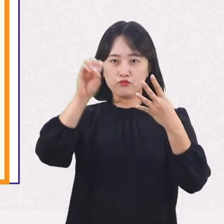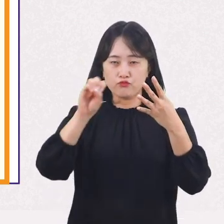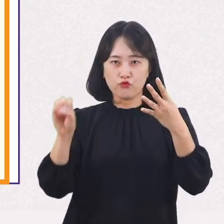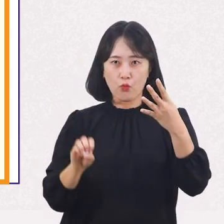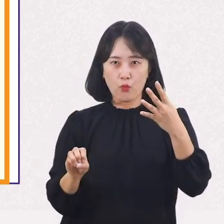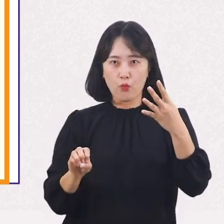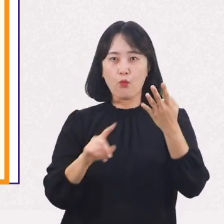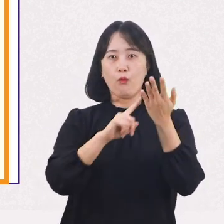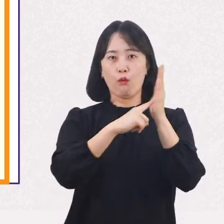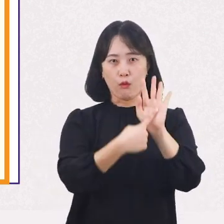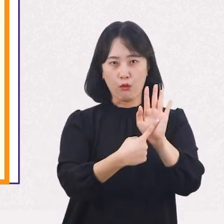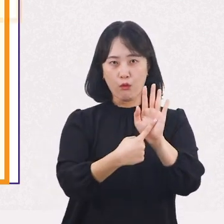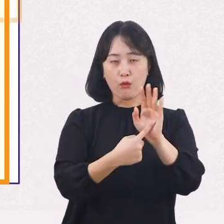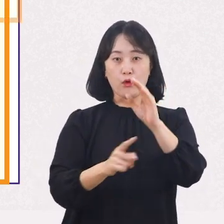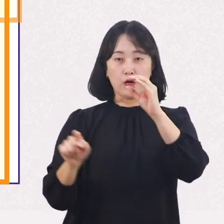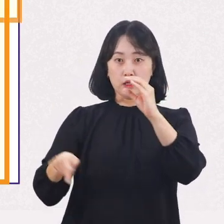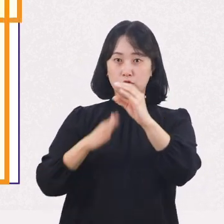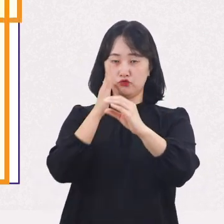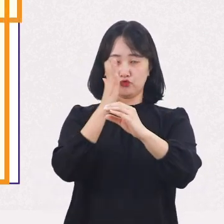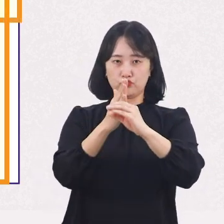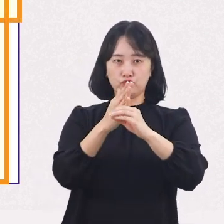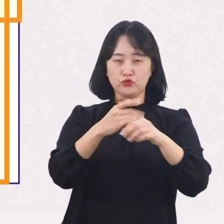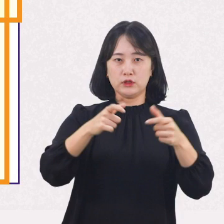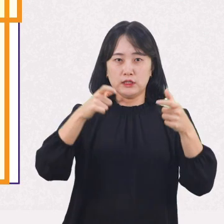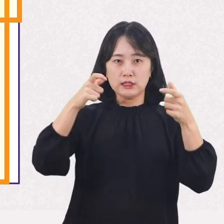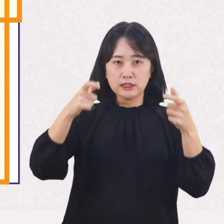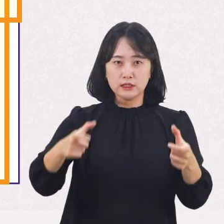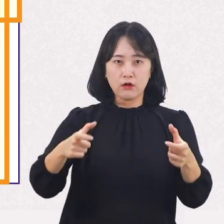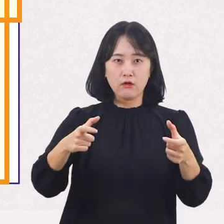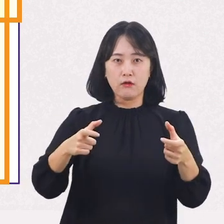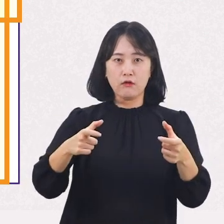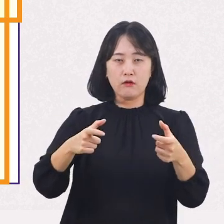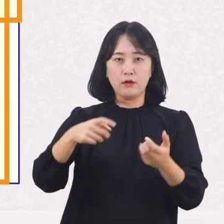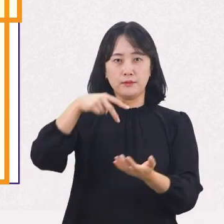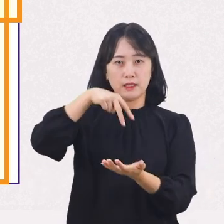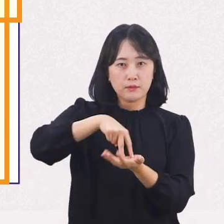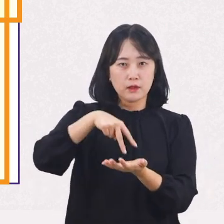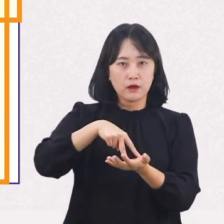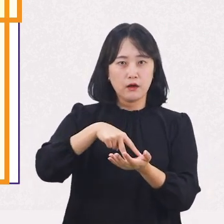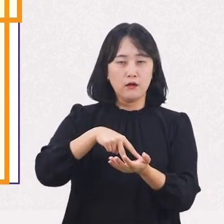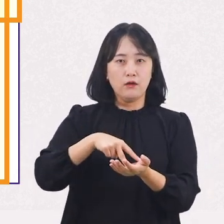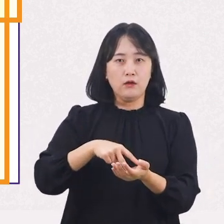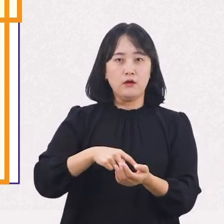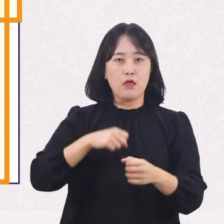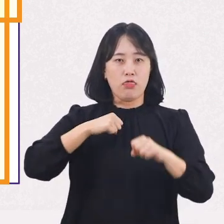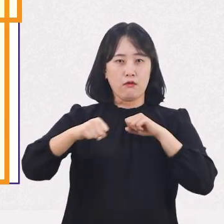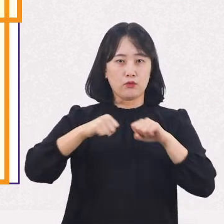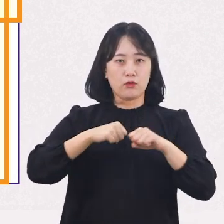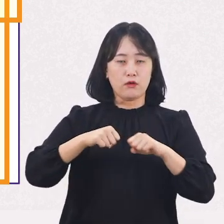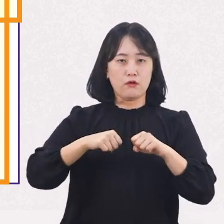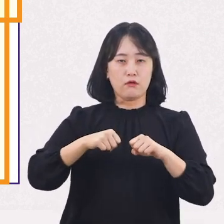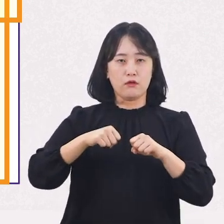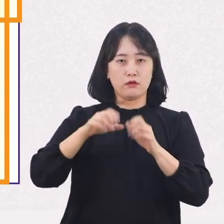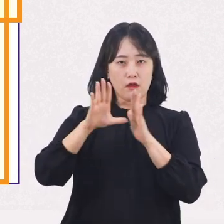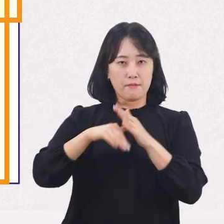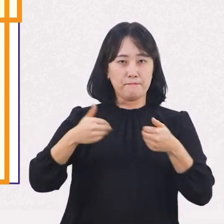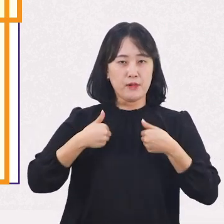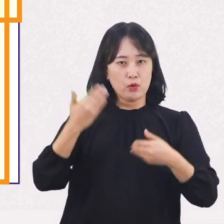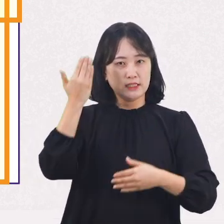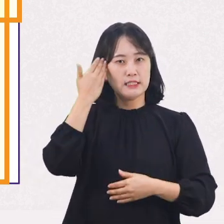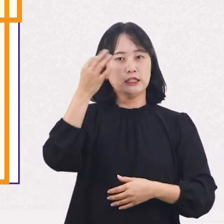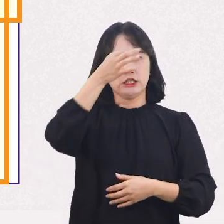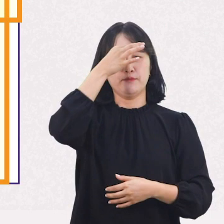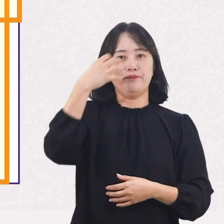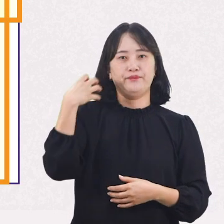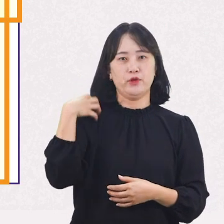나타났으며 그 중에서 지역적, 정지구적 차원에서의 의사결정을 내리고 행동하는 데 필요한 지식,